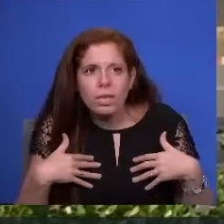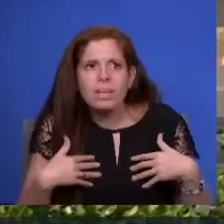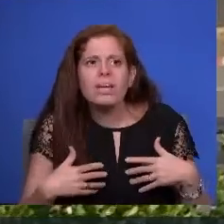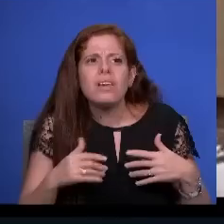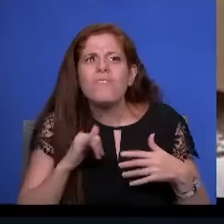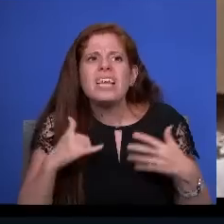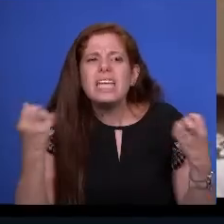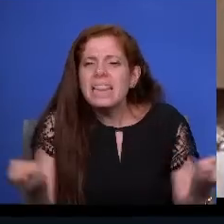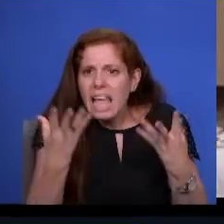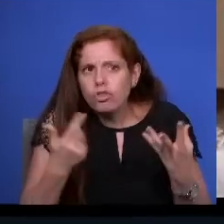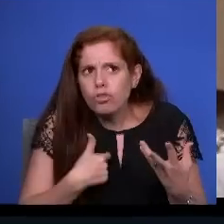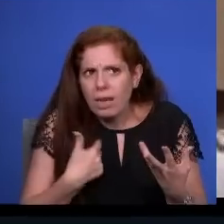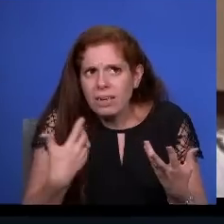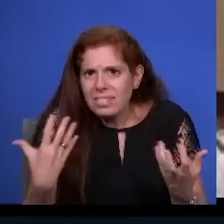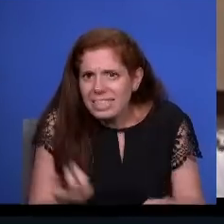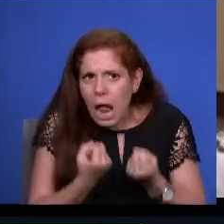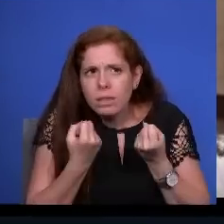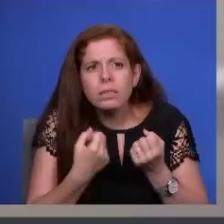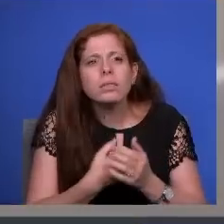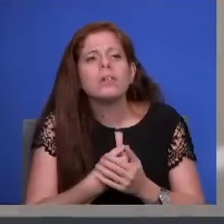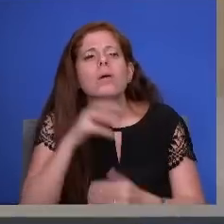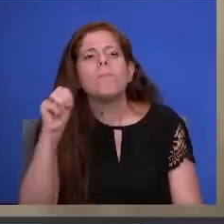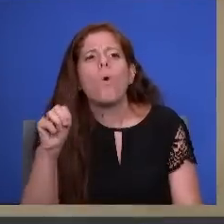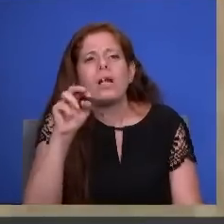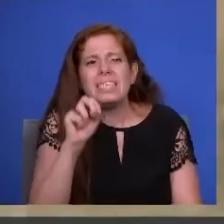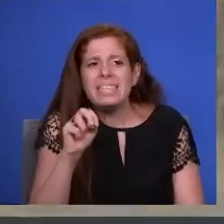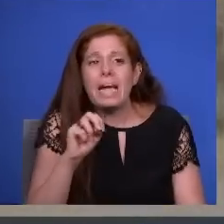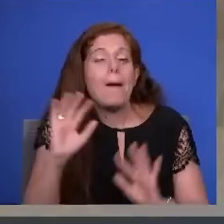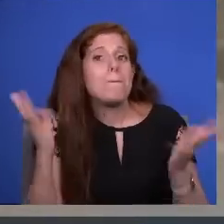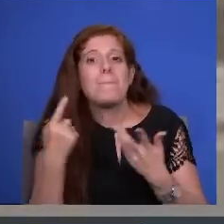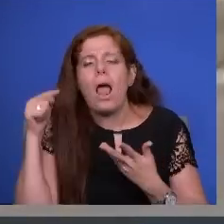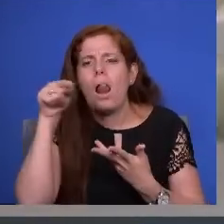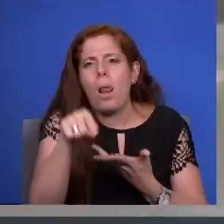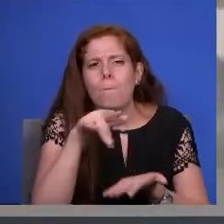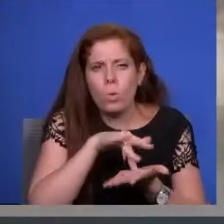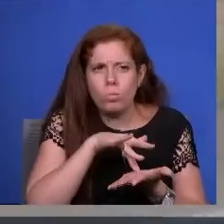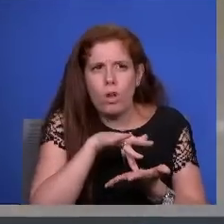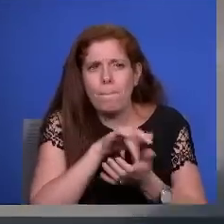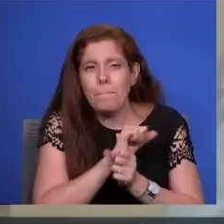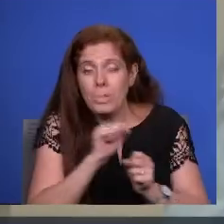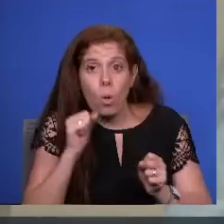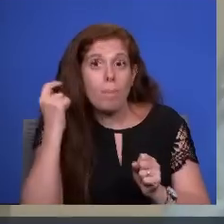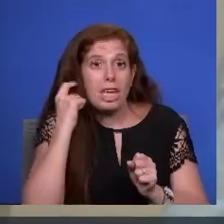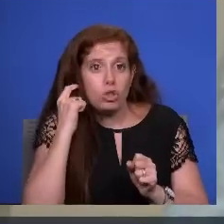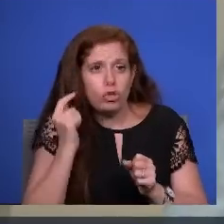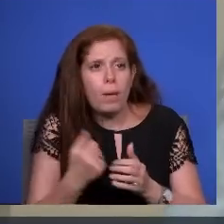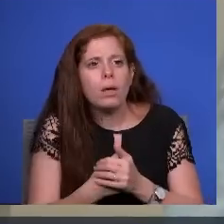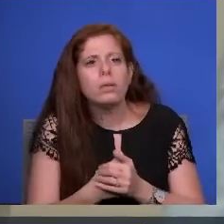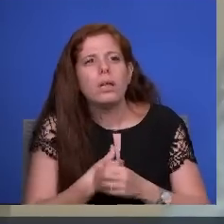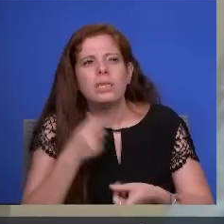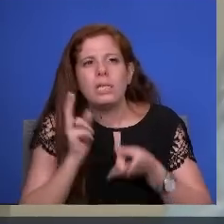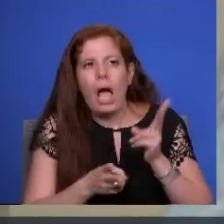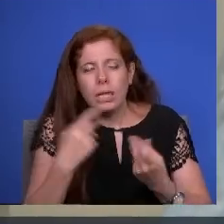נס שאני ניצלתי. מוראל ניקר, מאבטח היישוב אלי, מיער למקום הפיגוע ברגע ששמע על מה שקרה. אני רץ